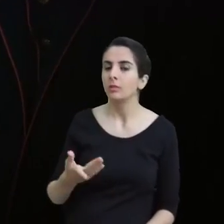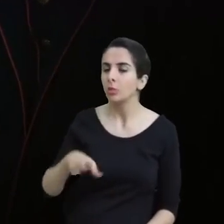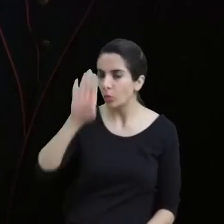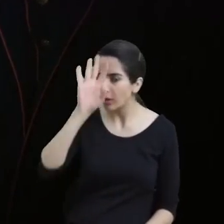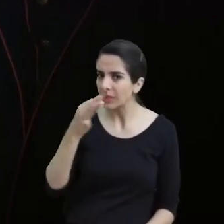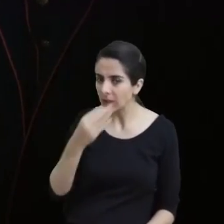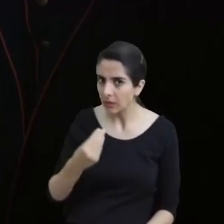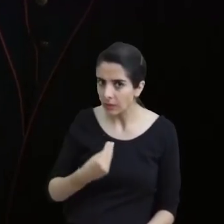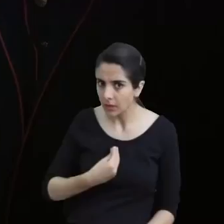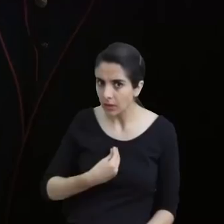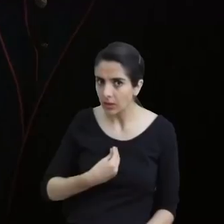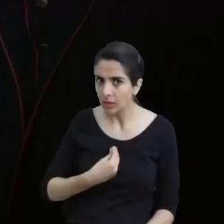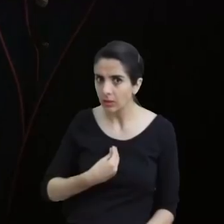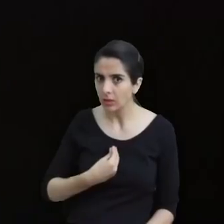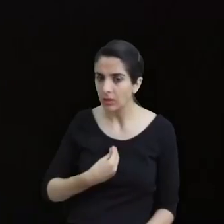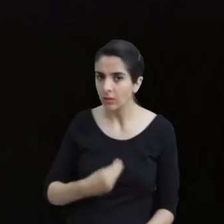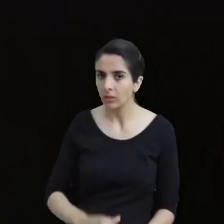Sultanım, müsaadeniz olursa...